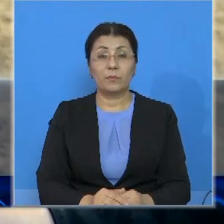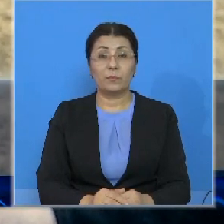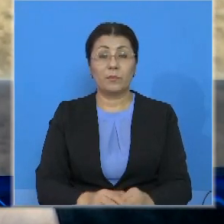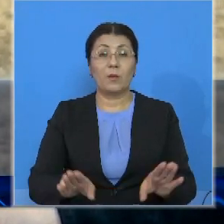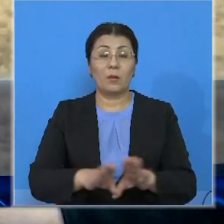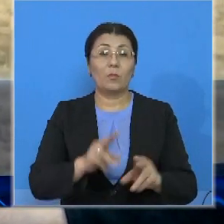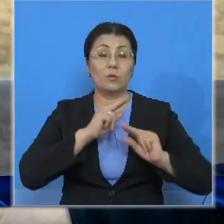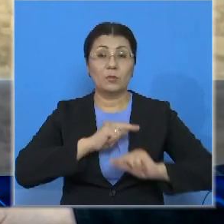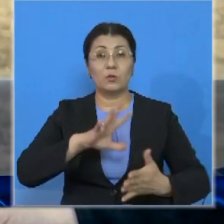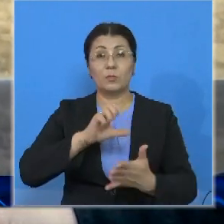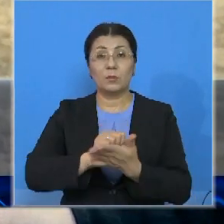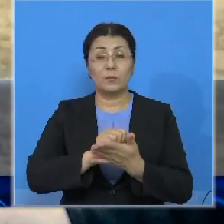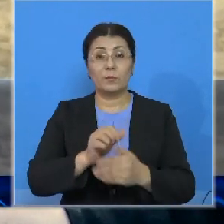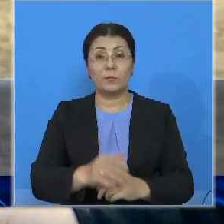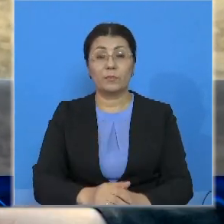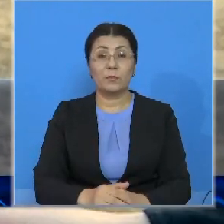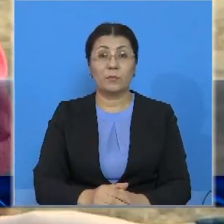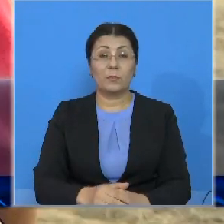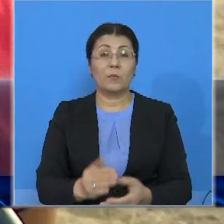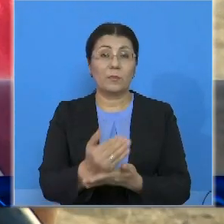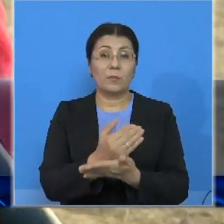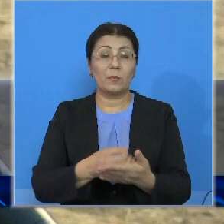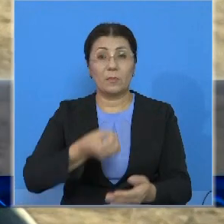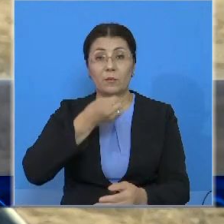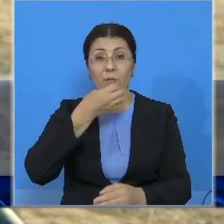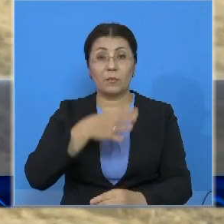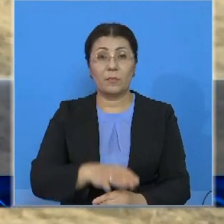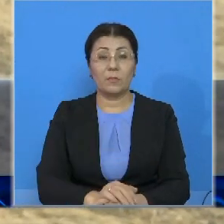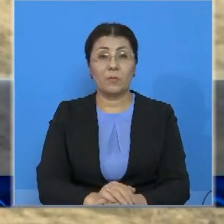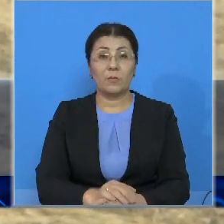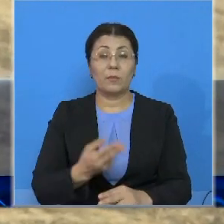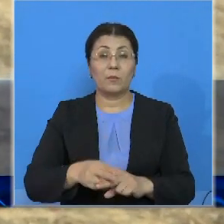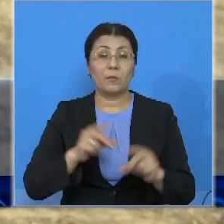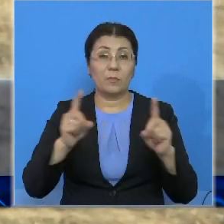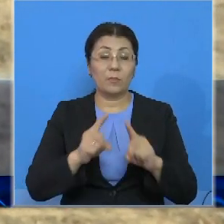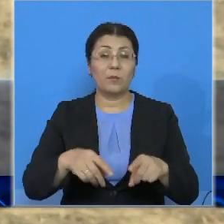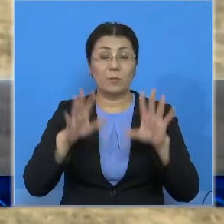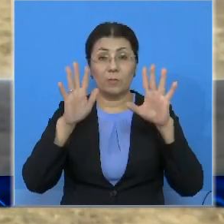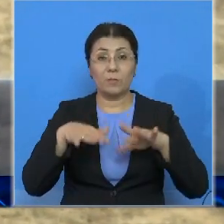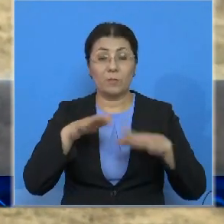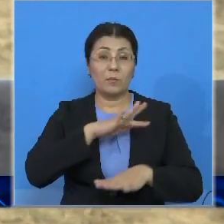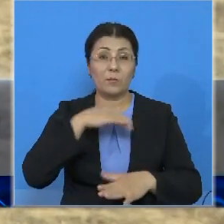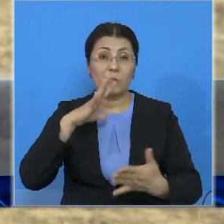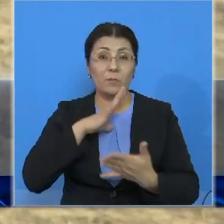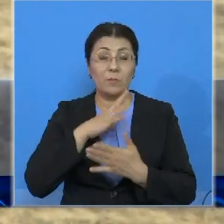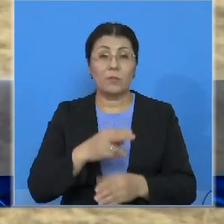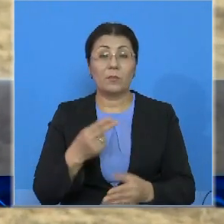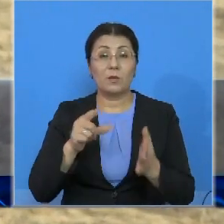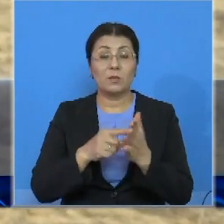Сондай жұмыстармен айналысудамыз. Урожайымыз жаман емес. Себебі жаңбырлы болды биылғы жыл. Арпа 7